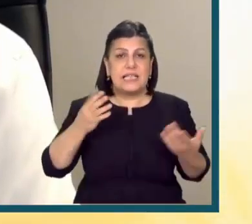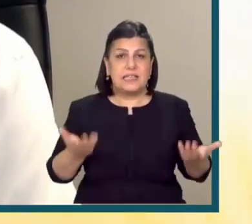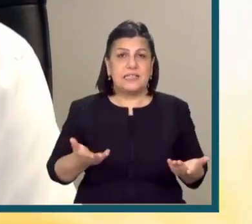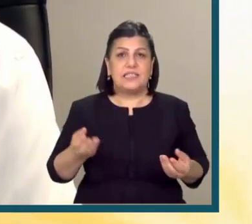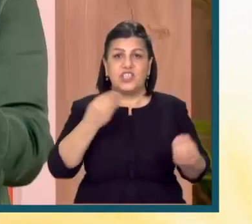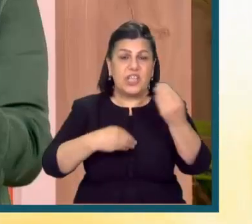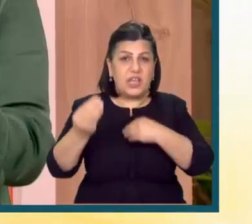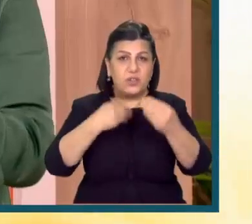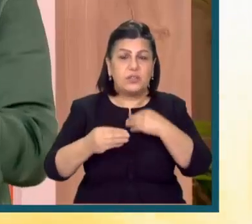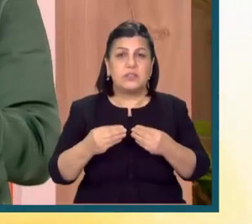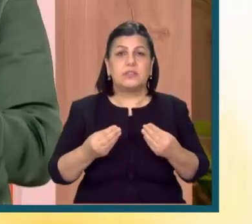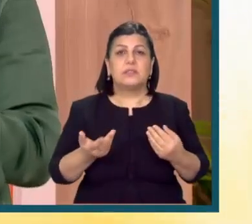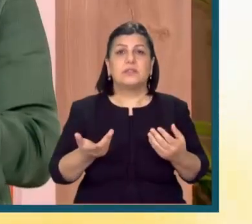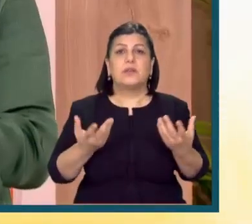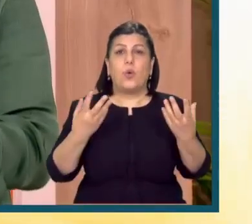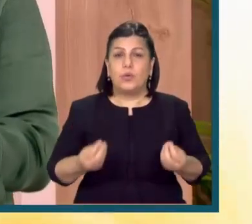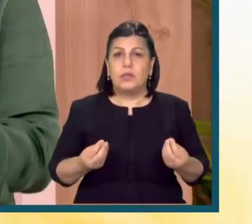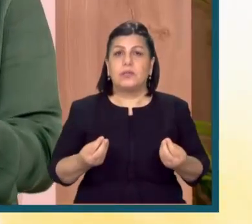hazır yiyeceklere olan